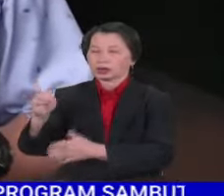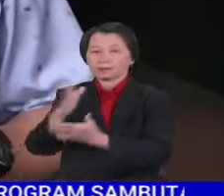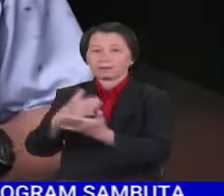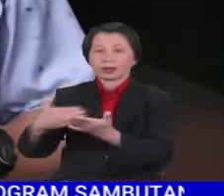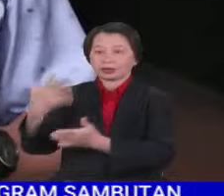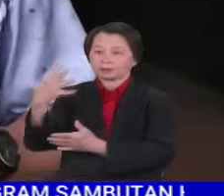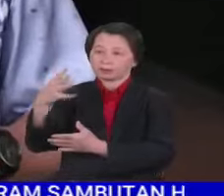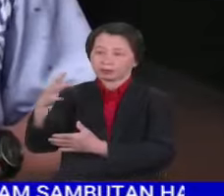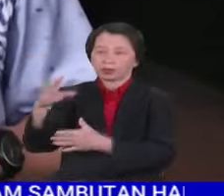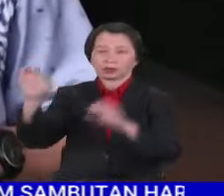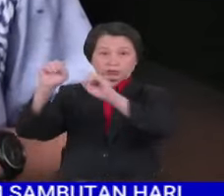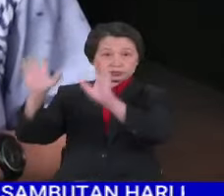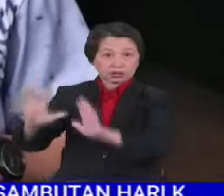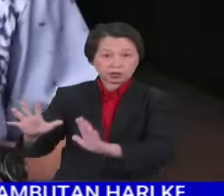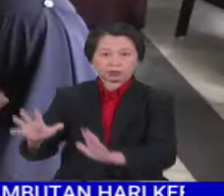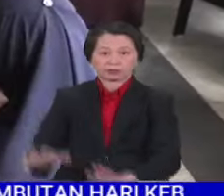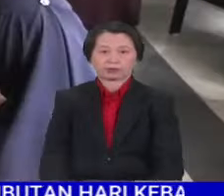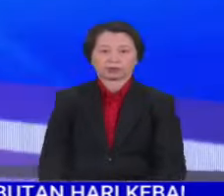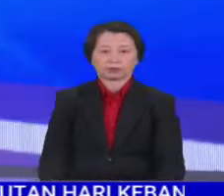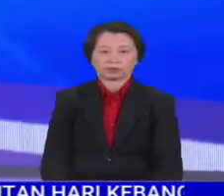Shah Alam.